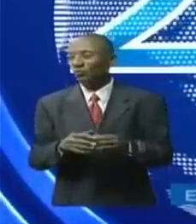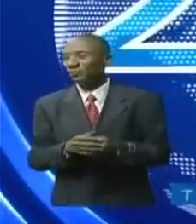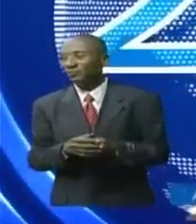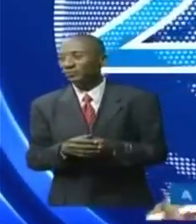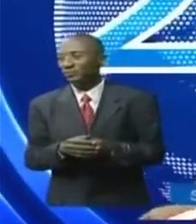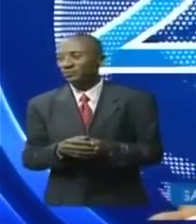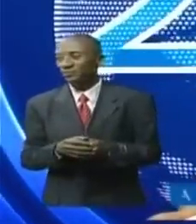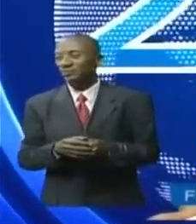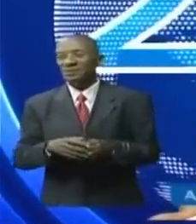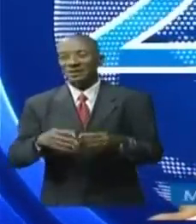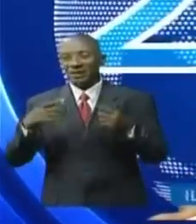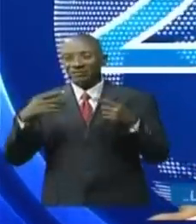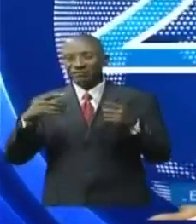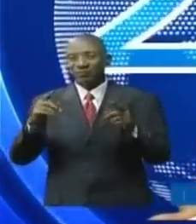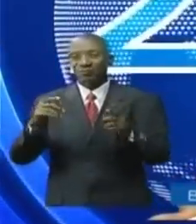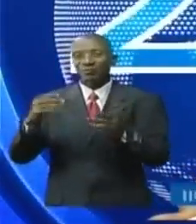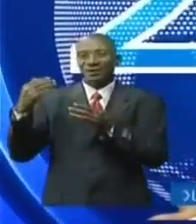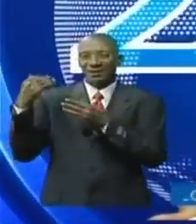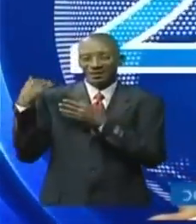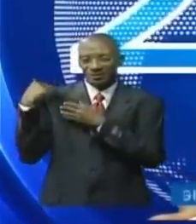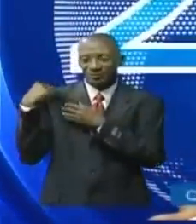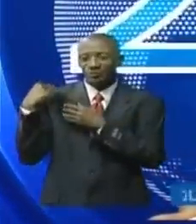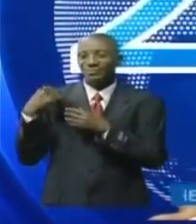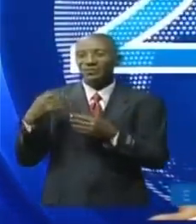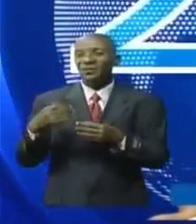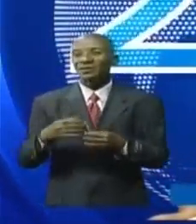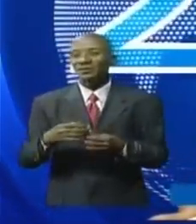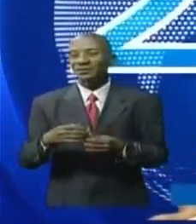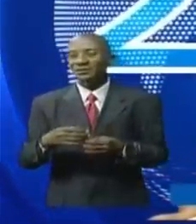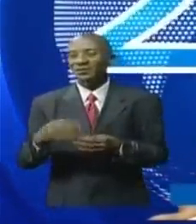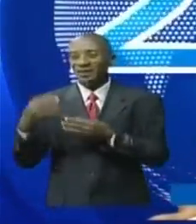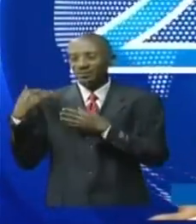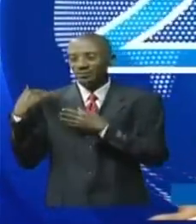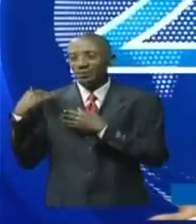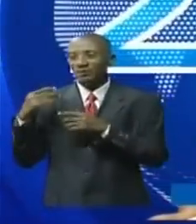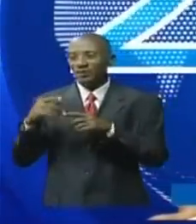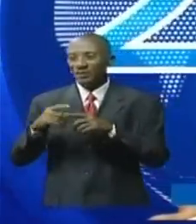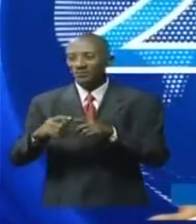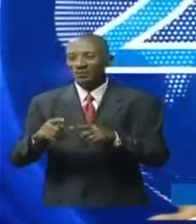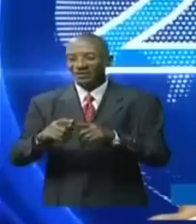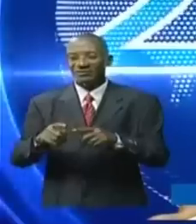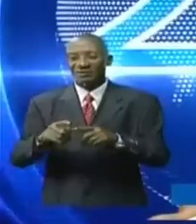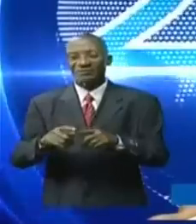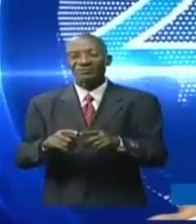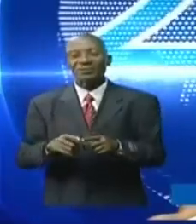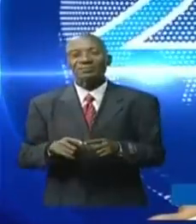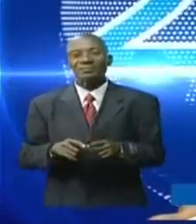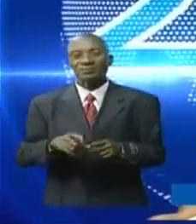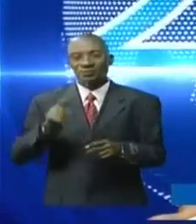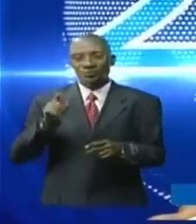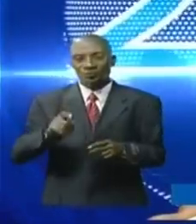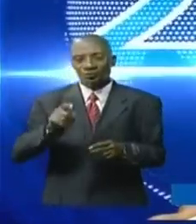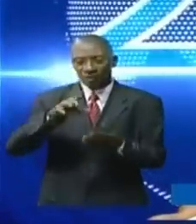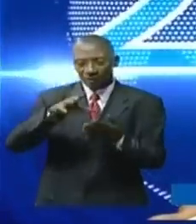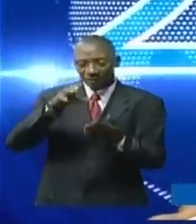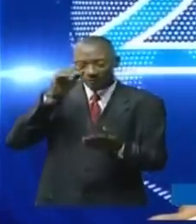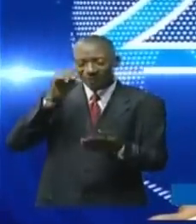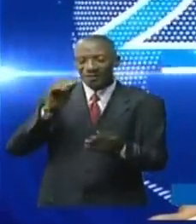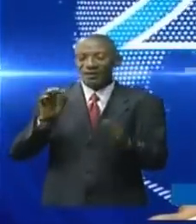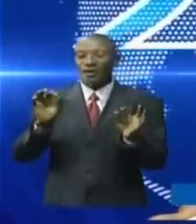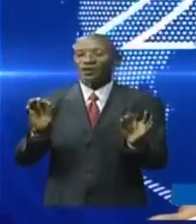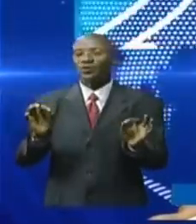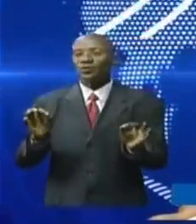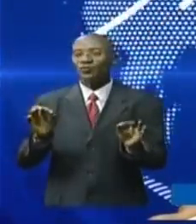les actionnaires, administrateurs, déposants et toute personne disposant à titre quelconque